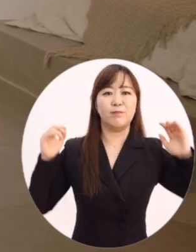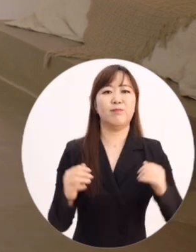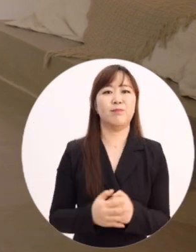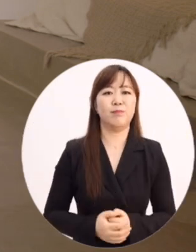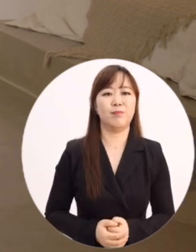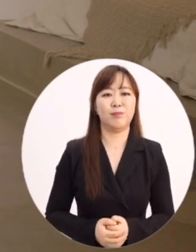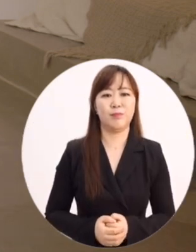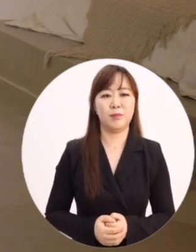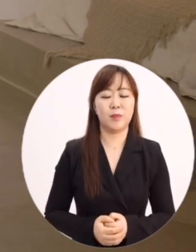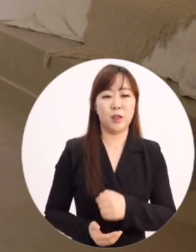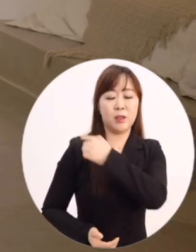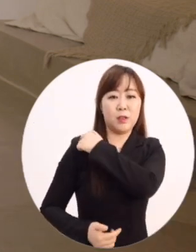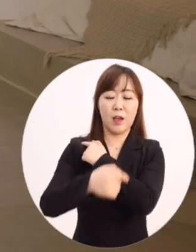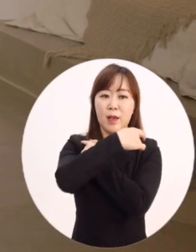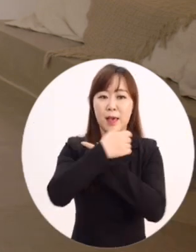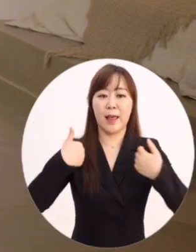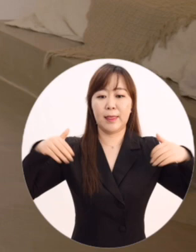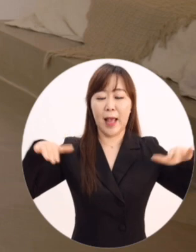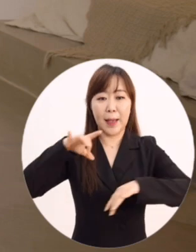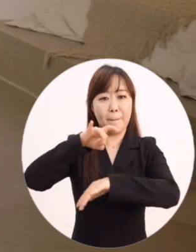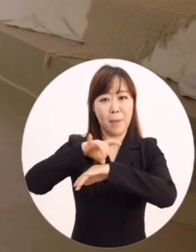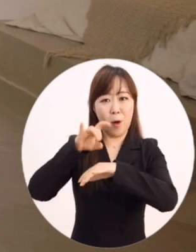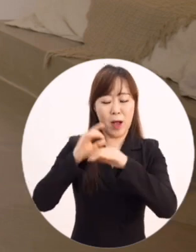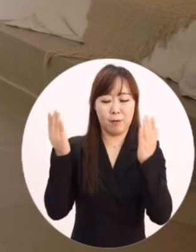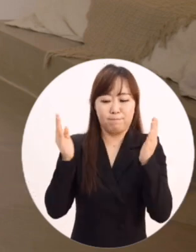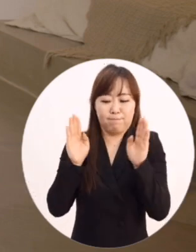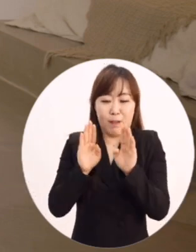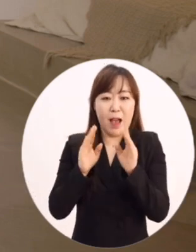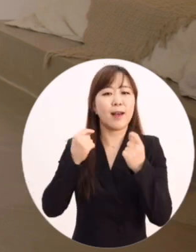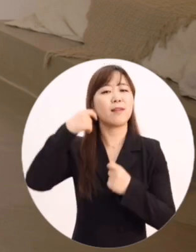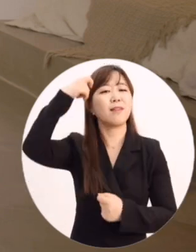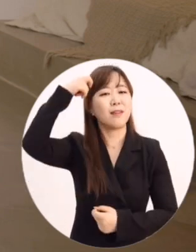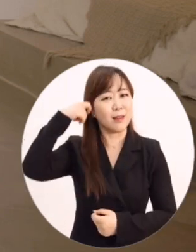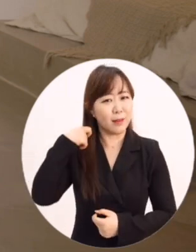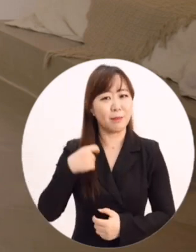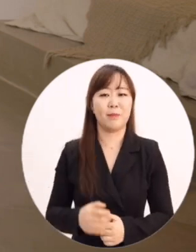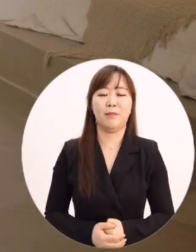움직입니다. 양쪽 날개뼈가 가까워지는 것을